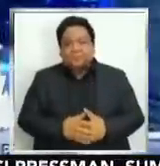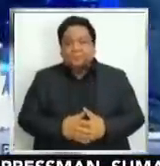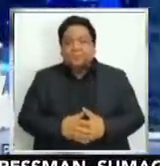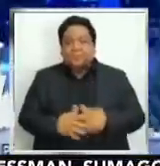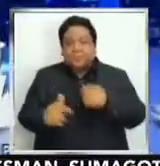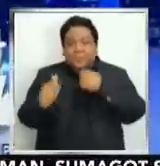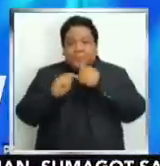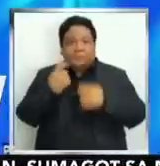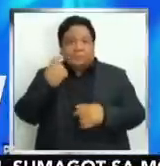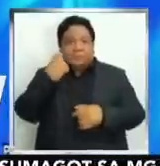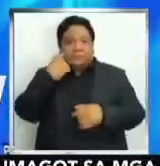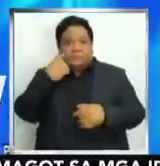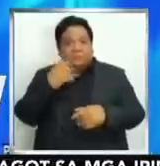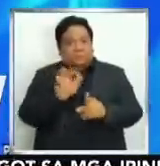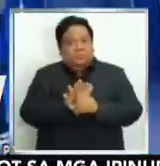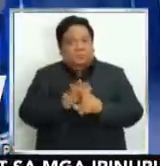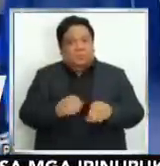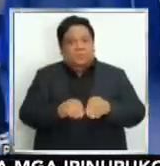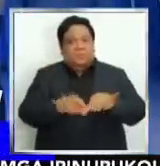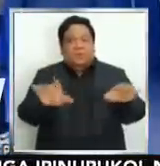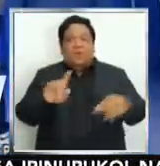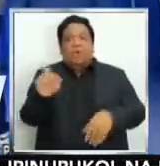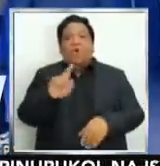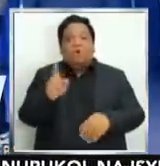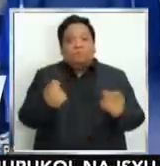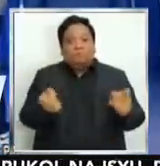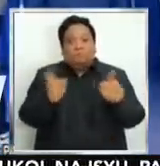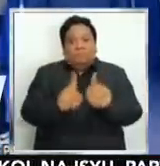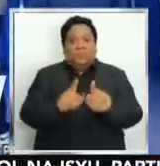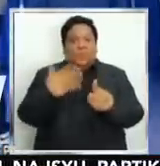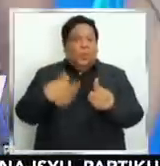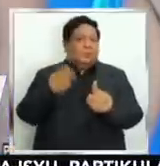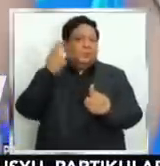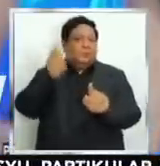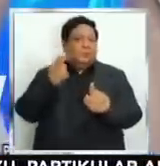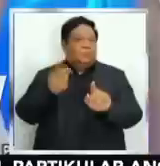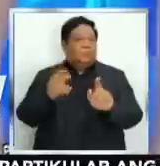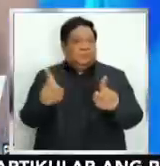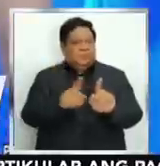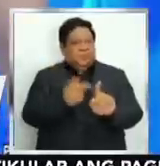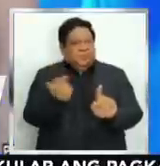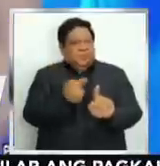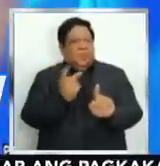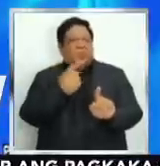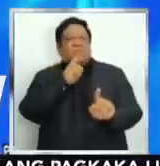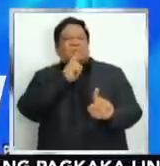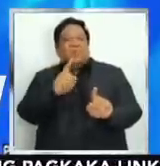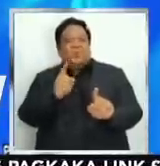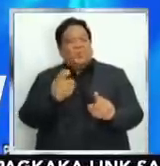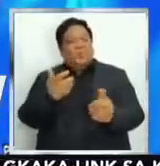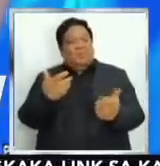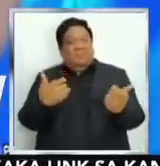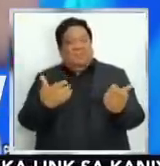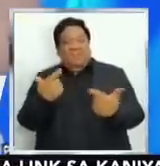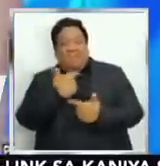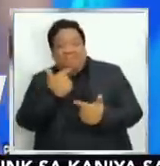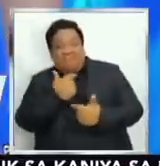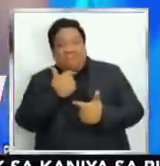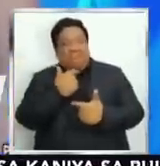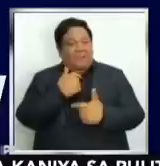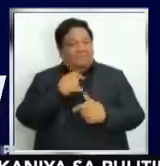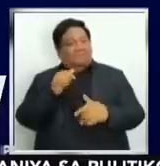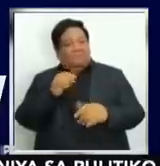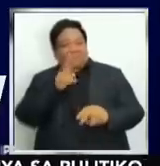at pinag-usapan ang historical na pagsasama ng dalawang comedy icons sa iisang frame. Yan ay nang mag-guest si Bitoy sa